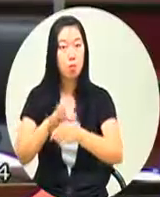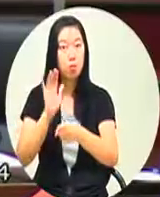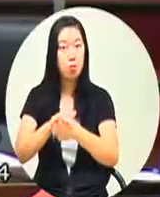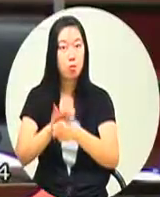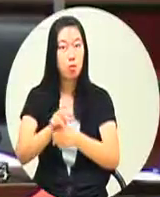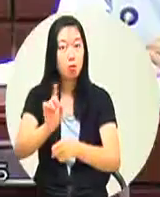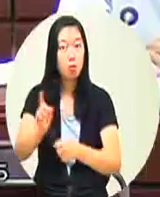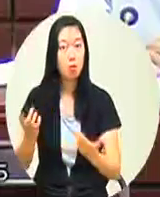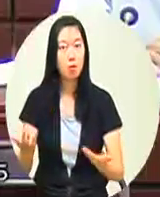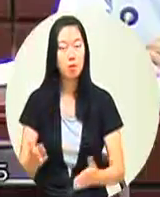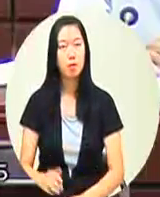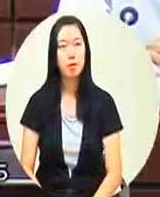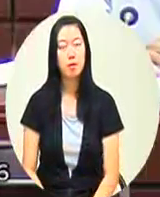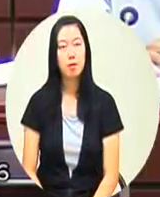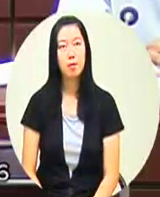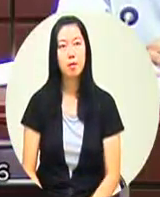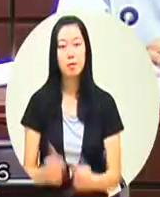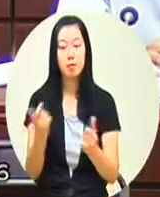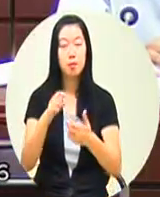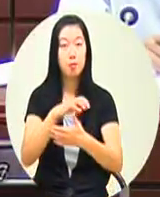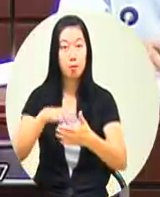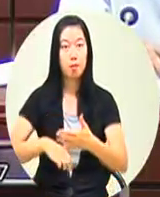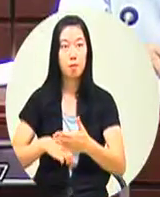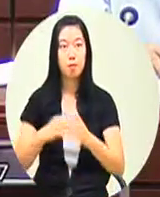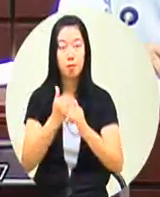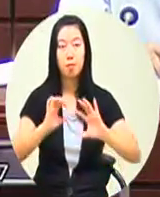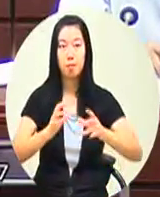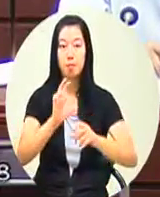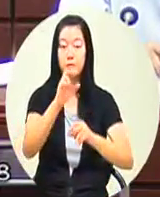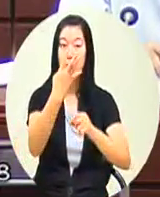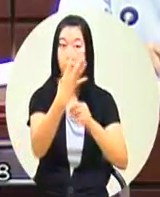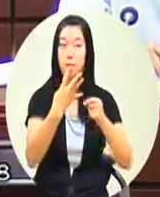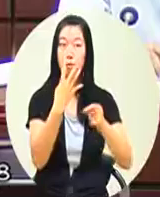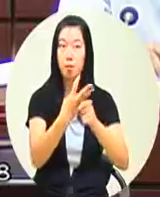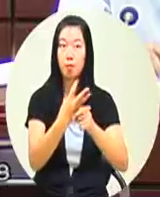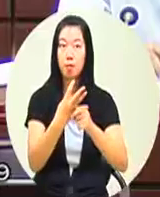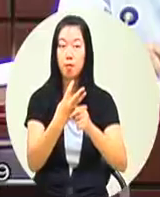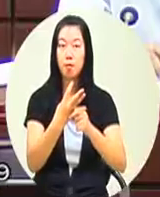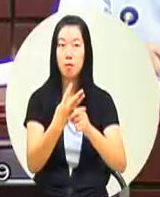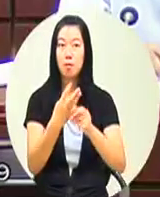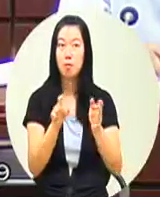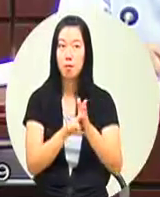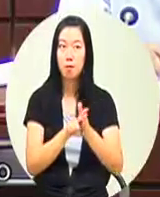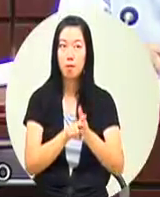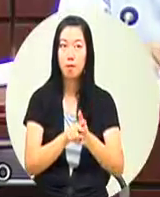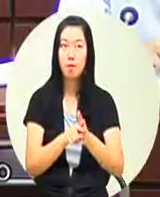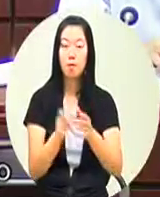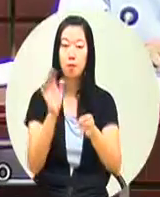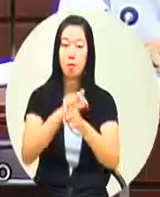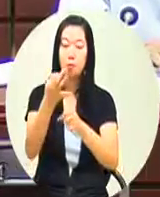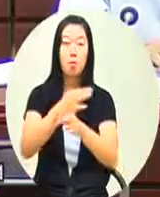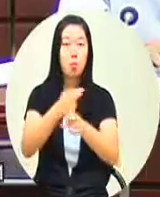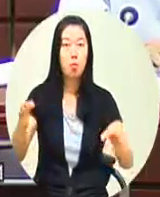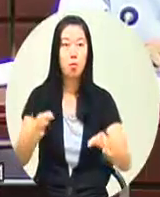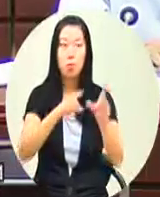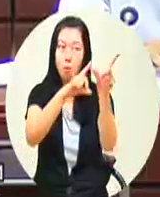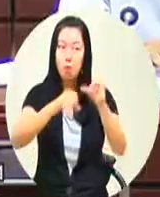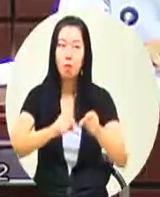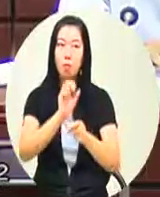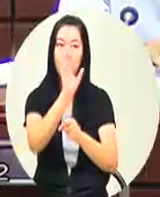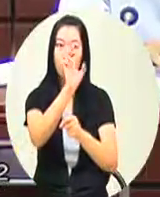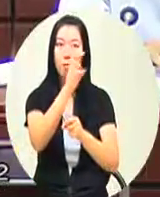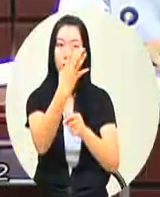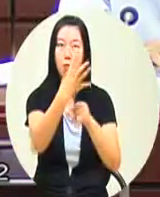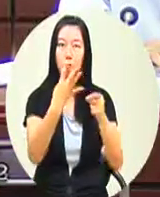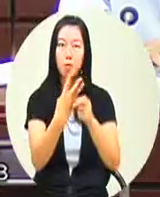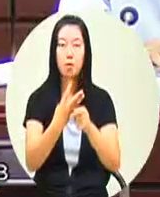哦， 包括我们在74年的时候，就比较76年在划分补偿会的时候，就比照74年的公告限